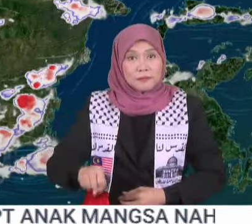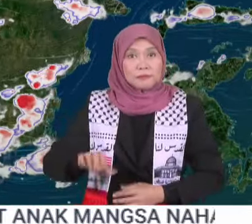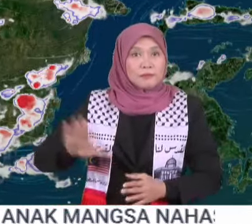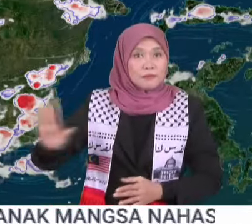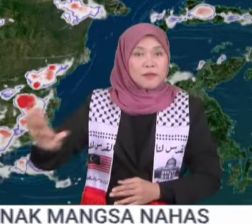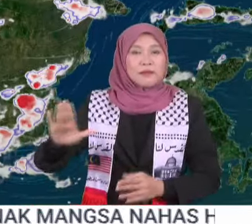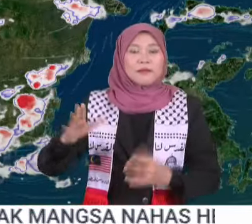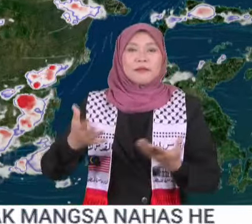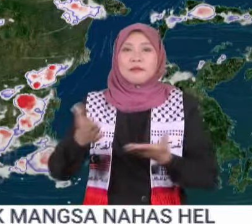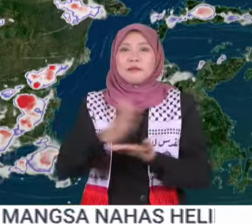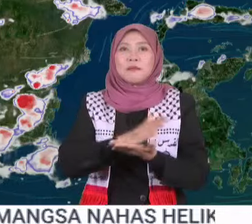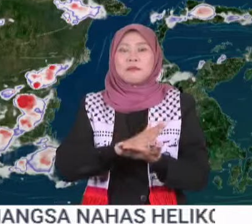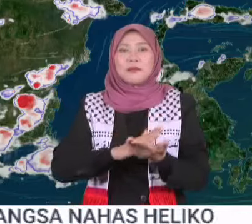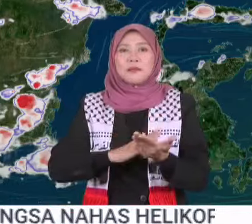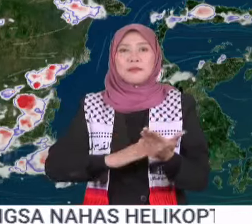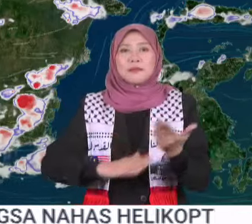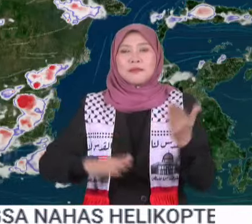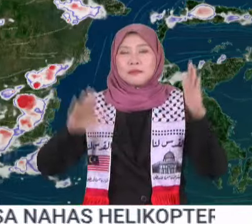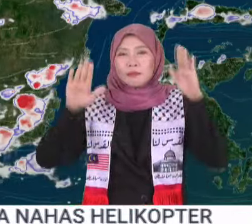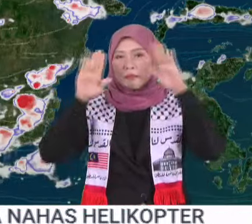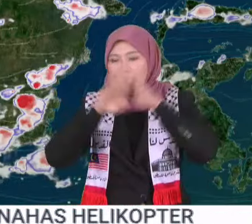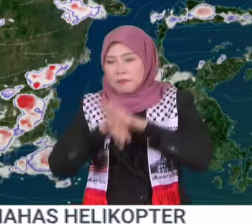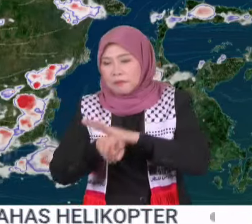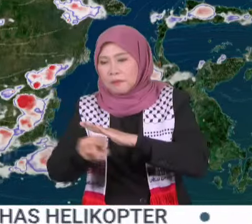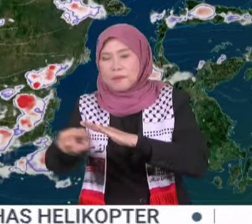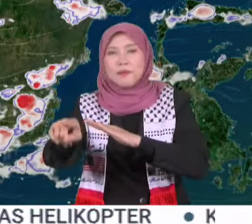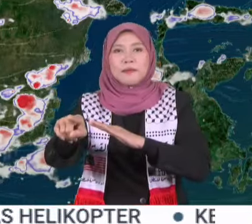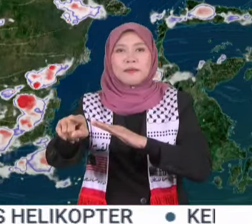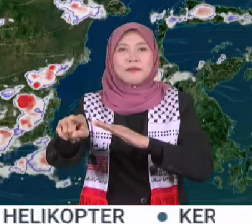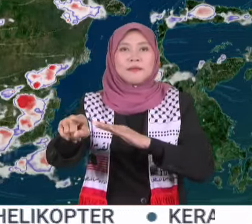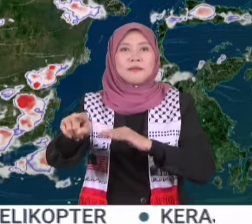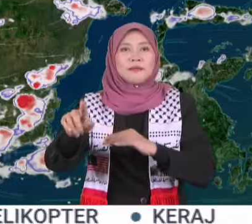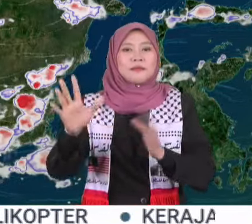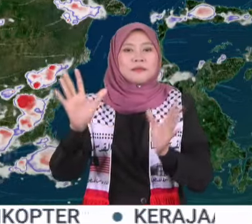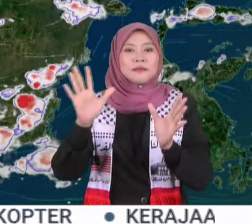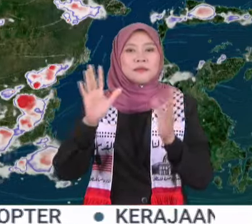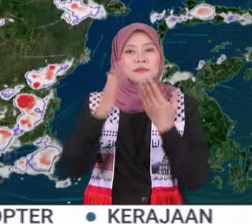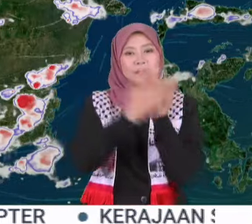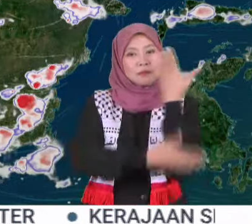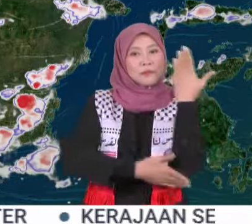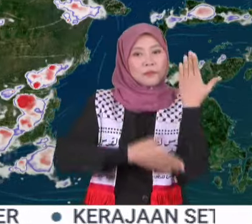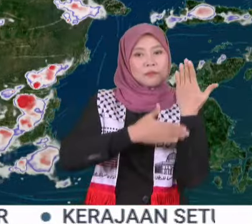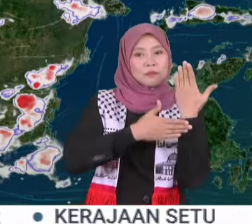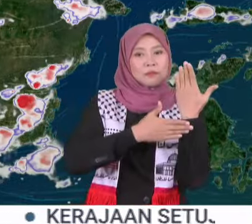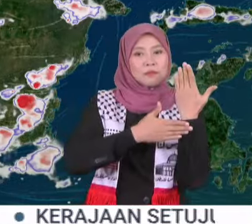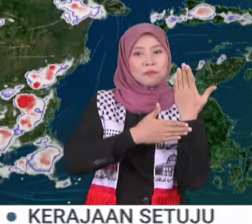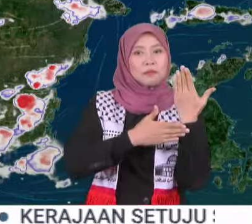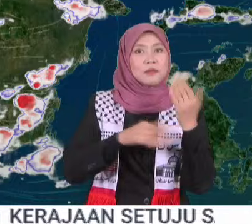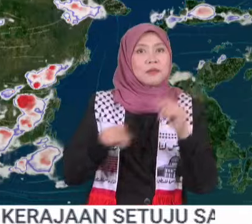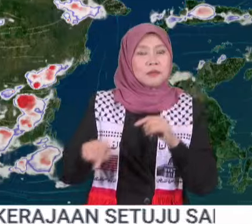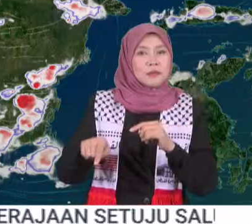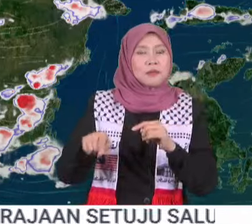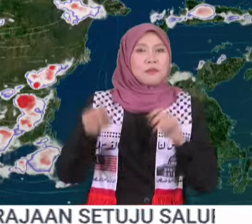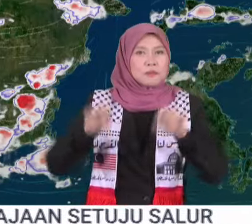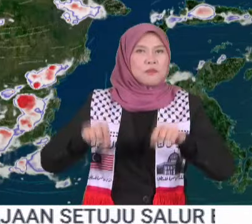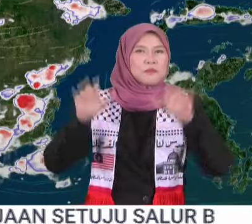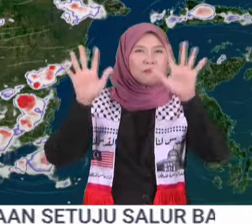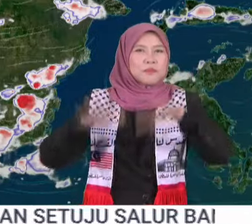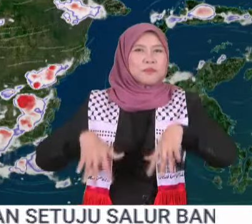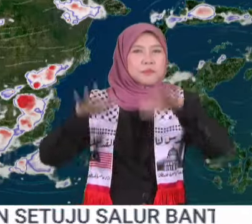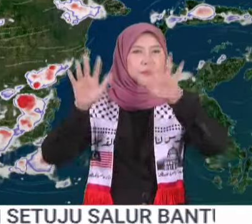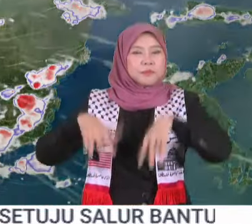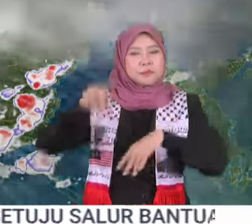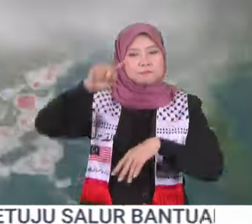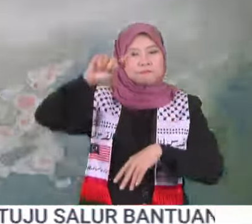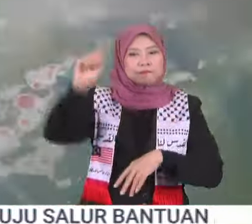melibatkan kawasan di sekitar pedalaman dan juga pantai barat semenanjung Malaysia. Dan hal ini boleh membawa kepada hujan berserta